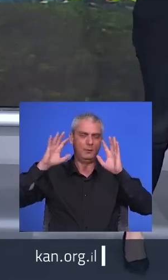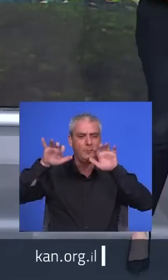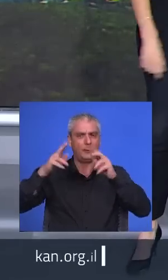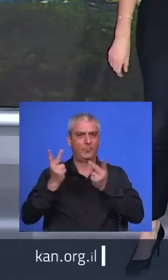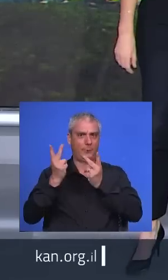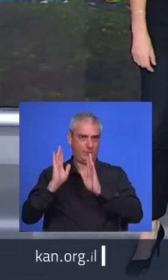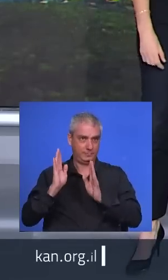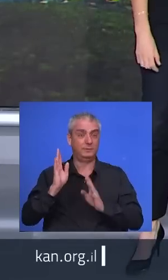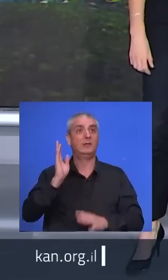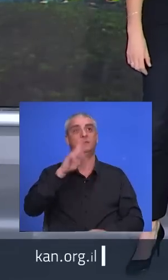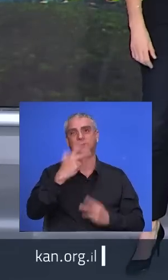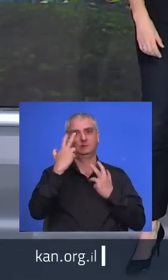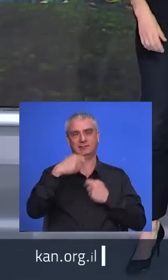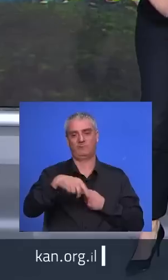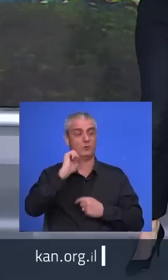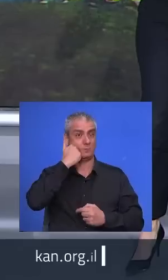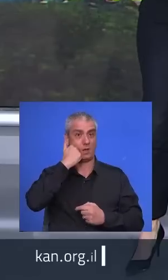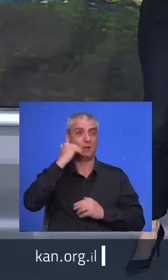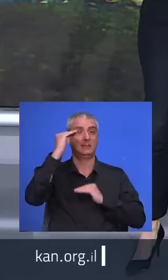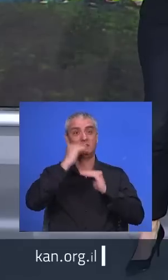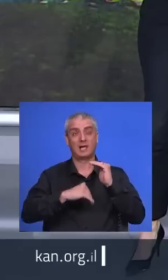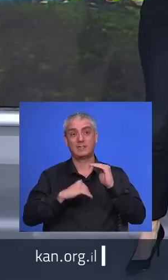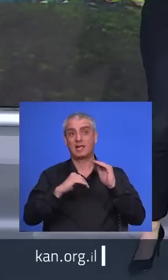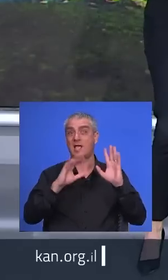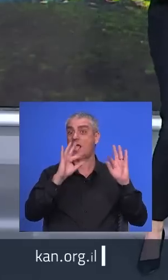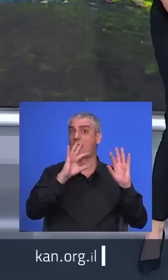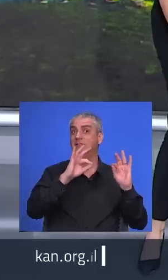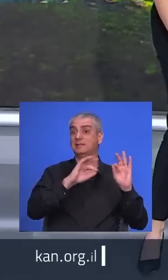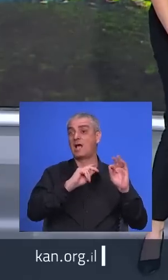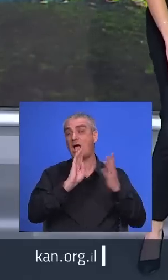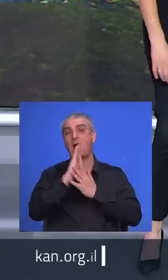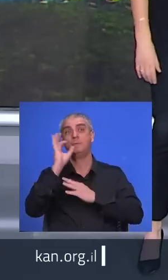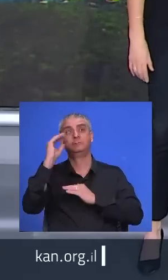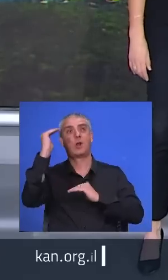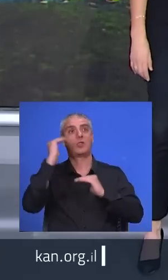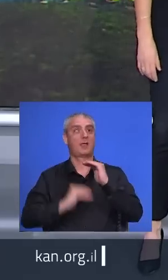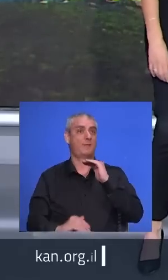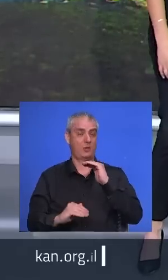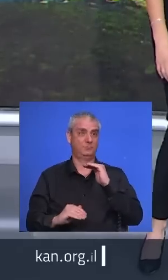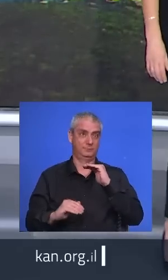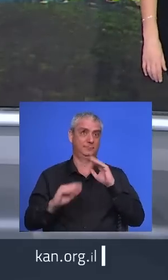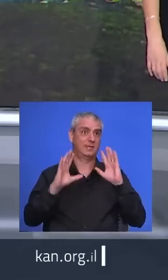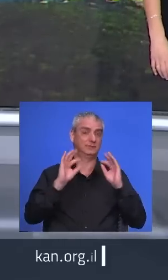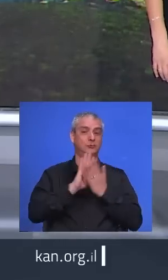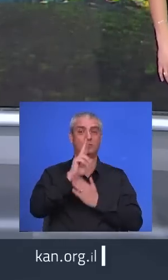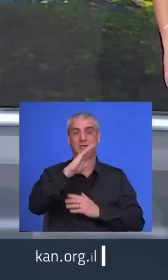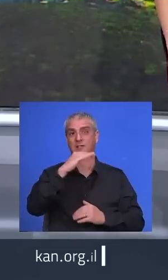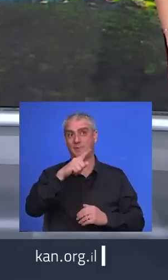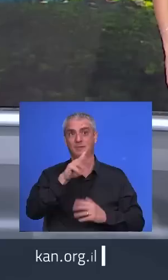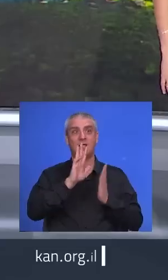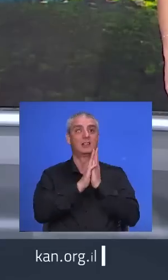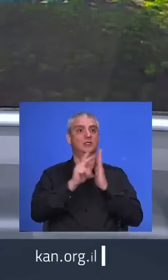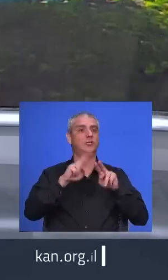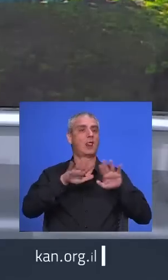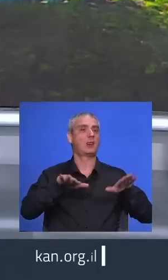לרדת. זה מה שצפוי לנו למחר, ירידה של בין 10 ל-14 מעלות, 19 עד 18 מעלות בערים, 19 לאורך